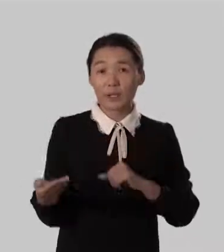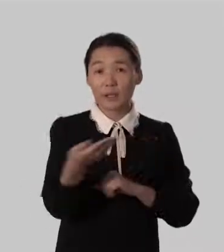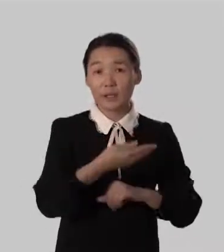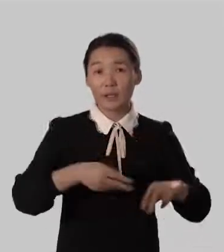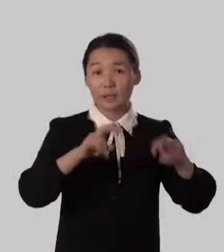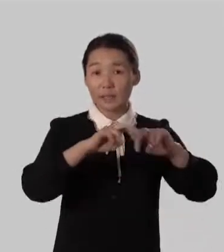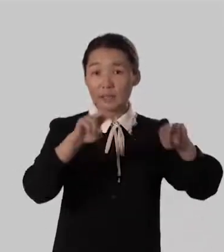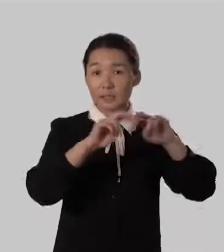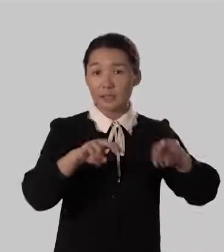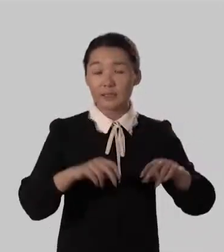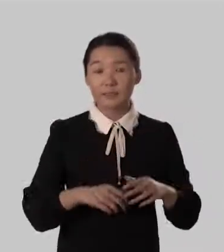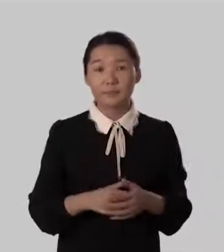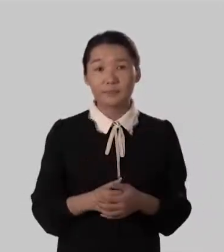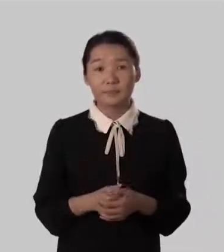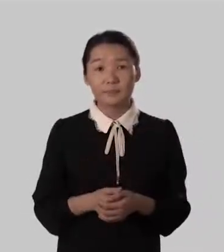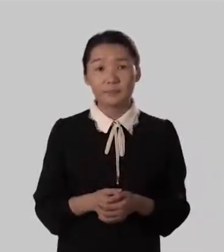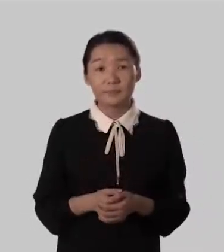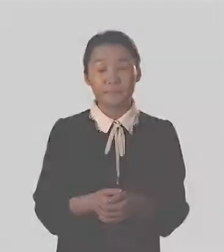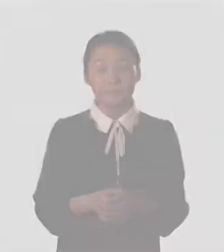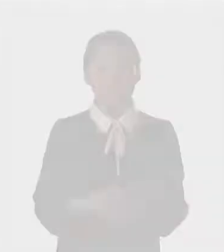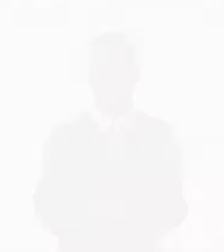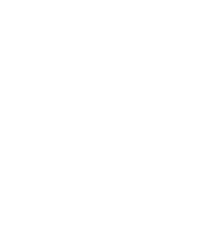результат нашего исследования